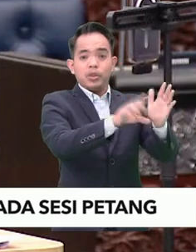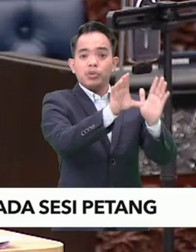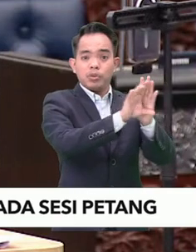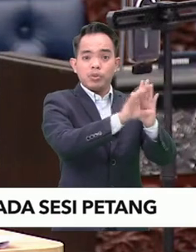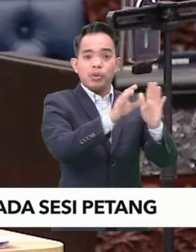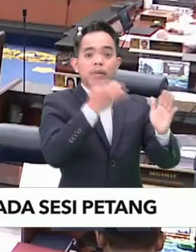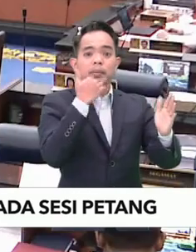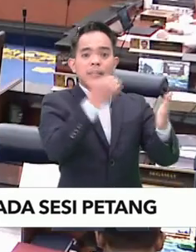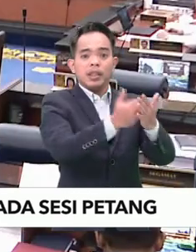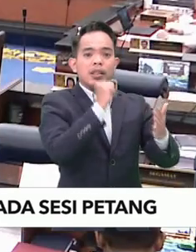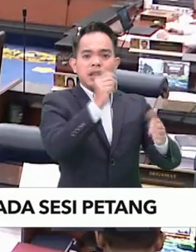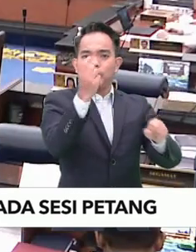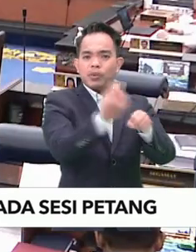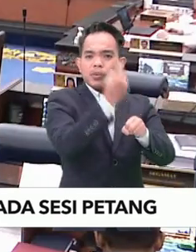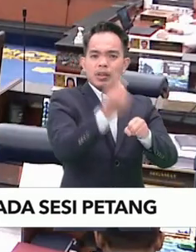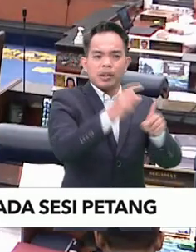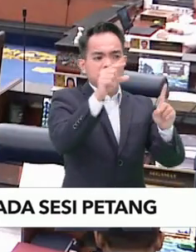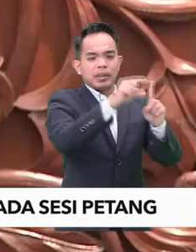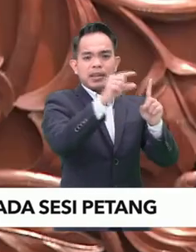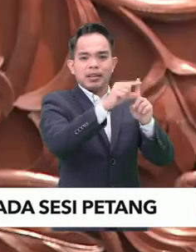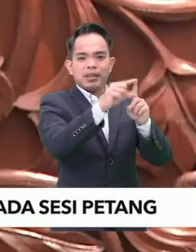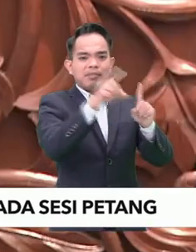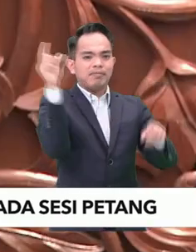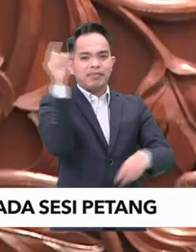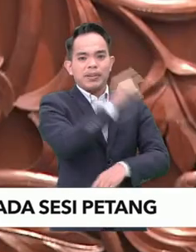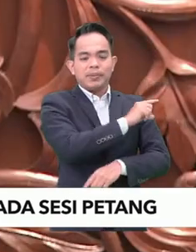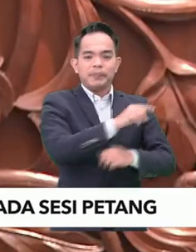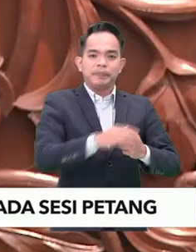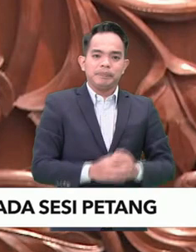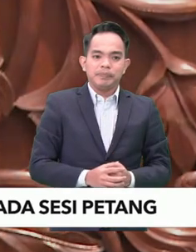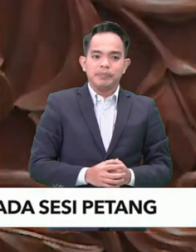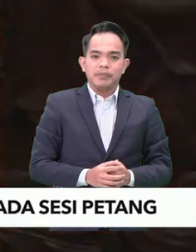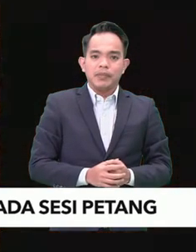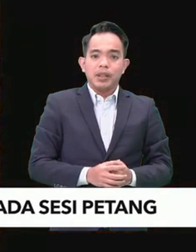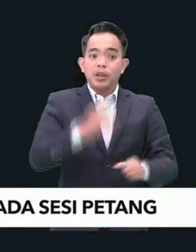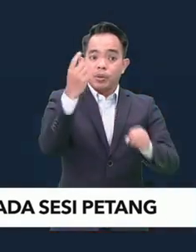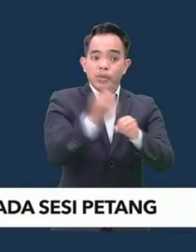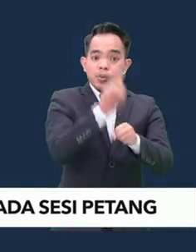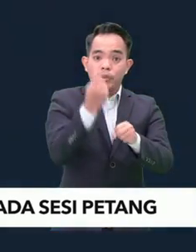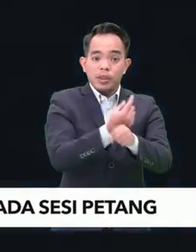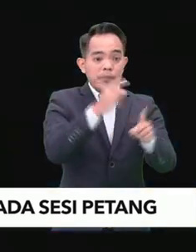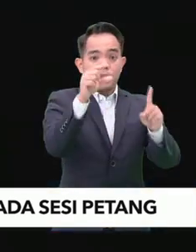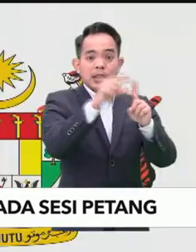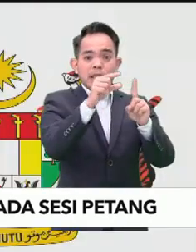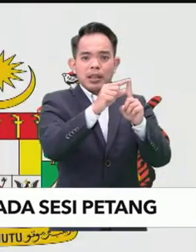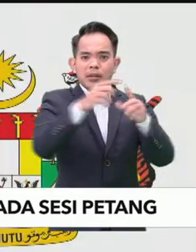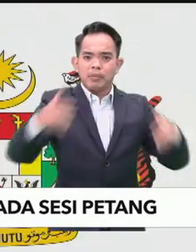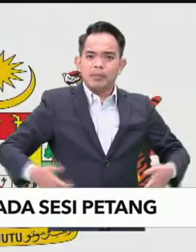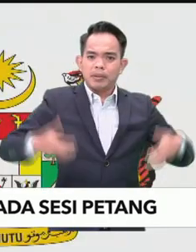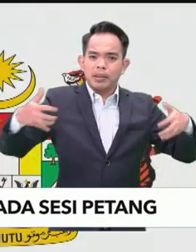dan tidak menggunakan perkataan seperti itu. Speaker, guna perkataan kera tu. Tak apa.